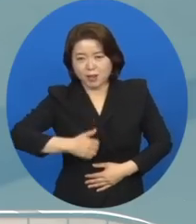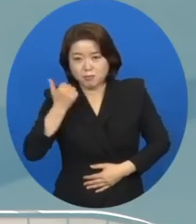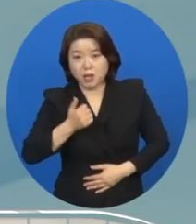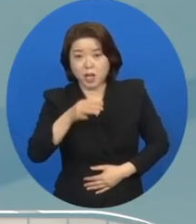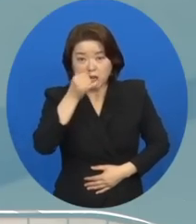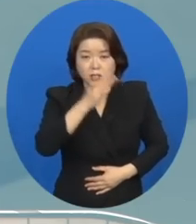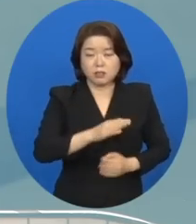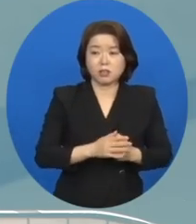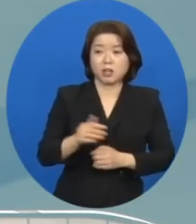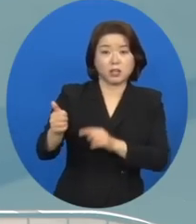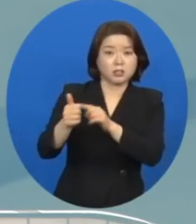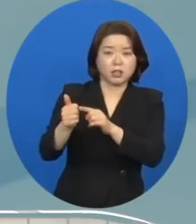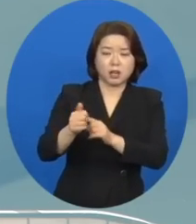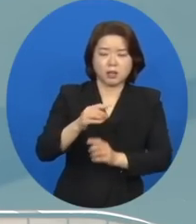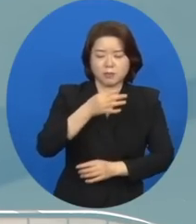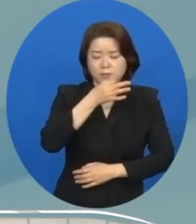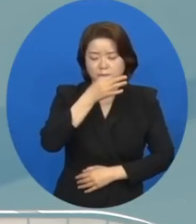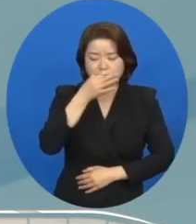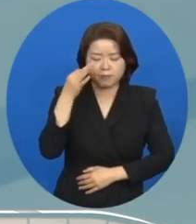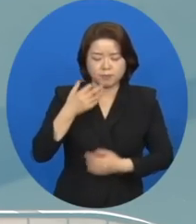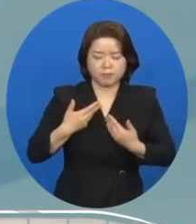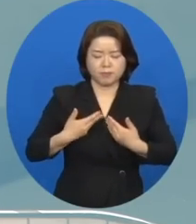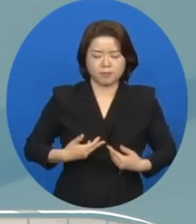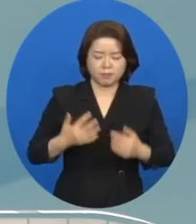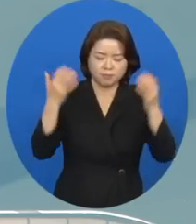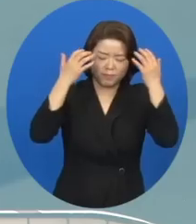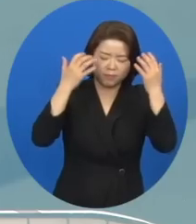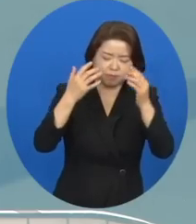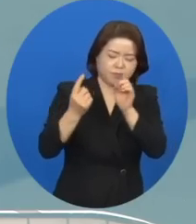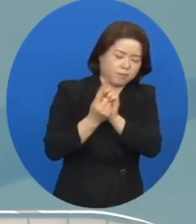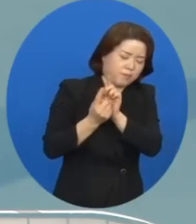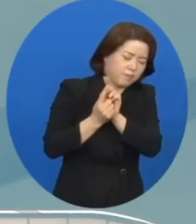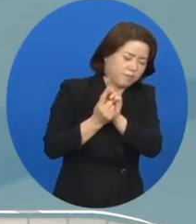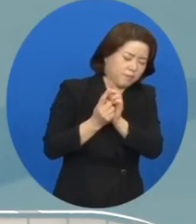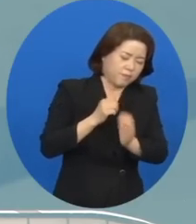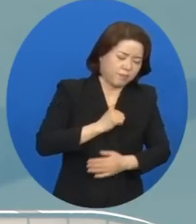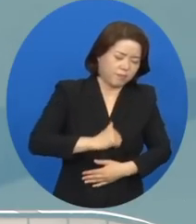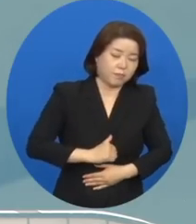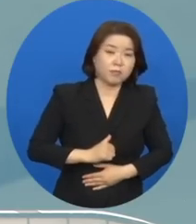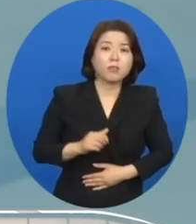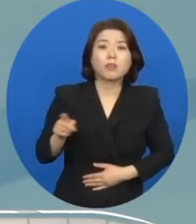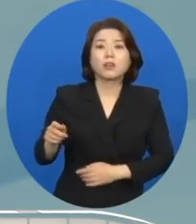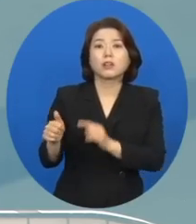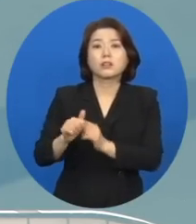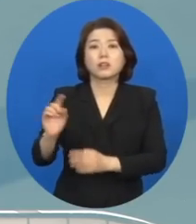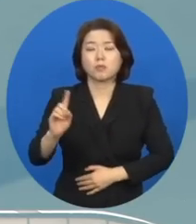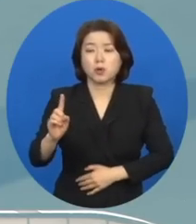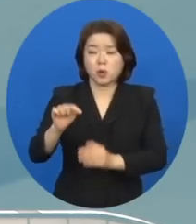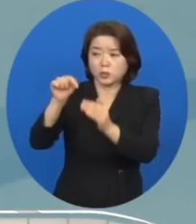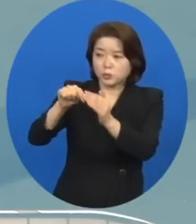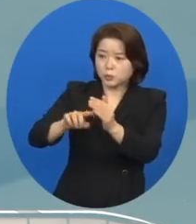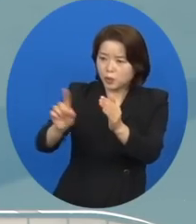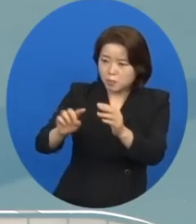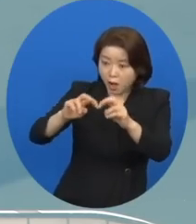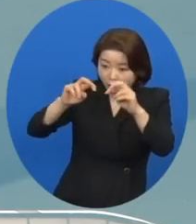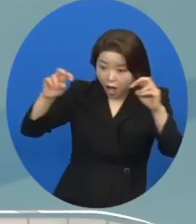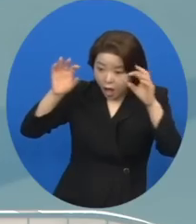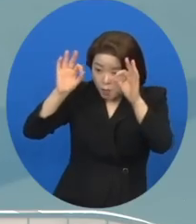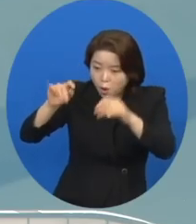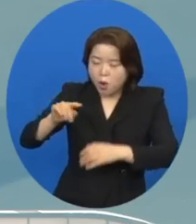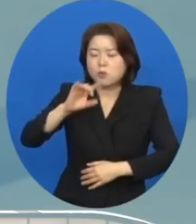그러는데 아무런 말도 하지 않고 묵묵하게 고난을 당하는 이 사람 도대체 뭐냐? 그 안에 있는 것이 뭔지 궁금해서